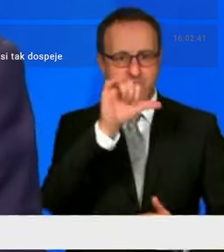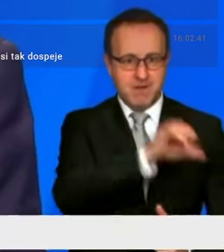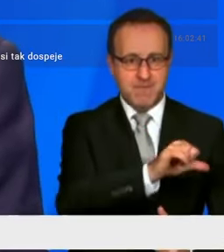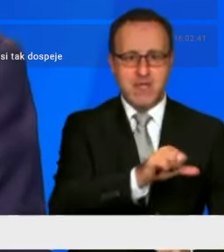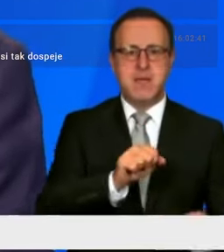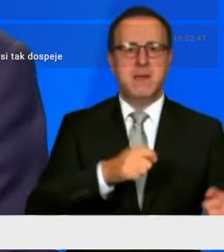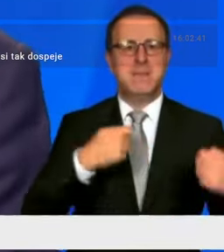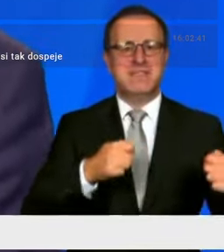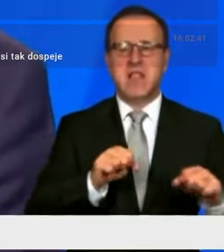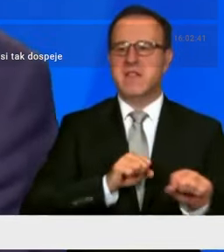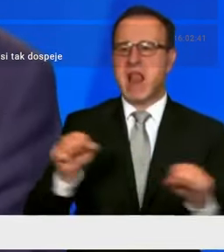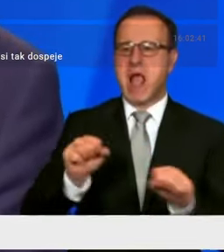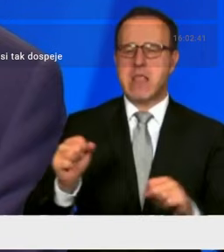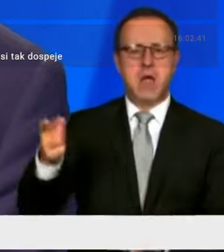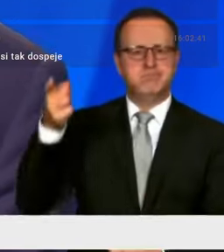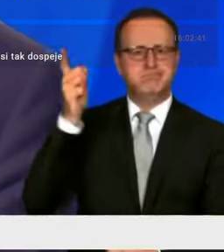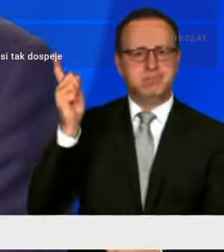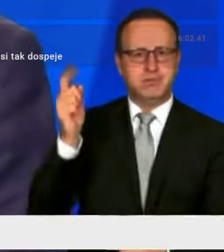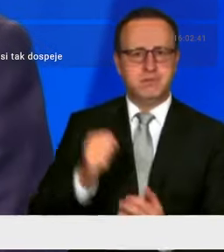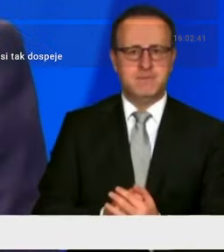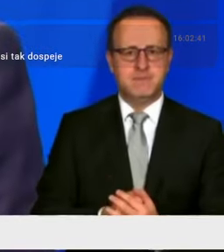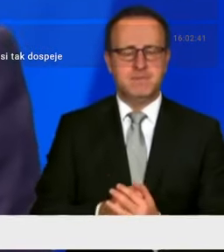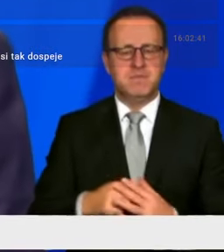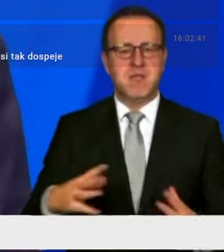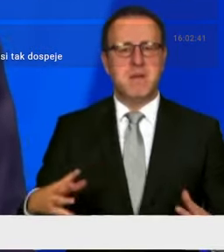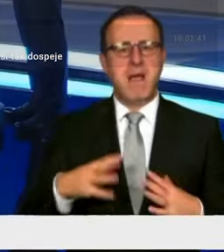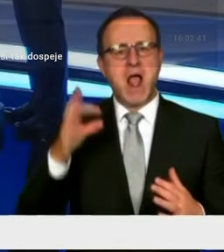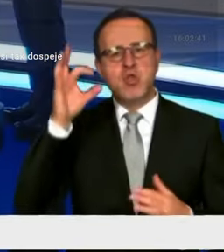Korčok sa tu chce tváriť Aký je občiansky Kandidát